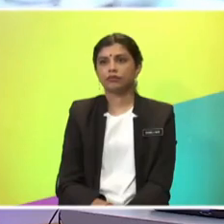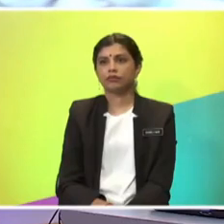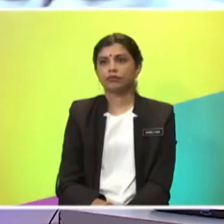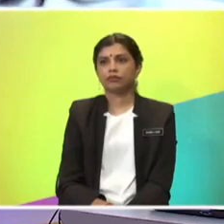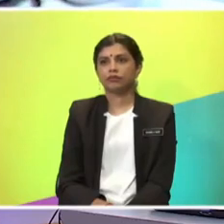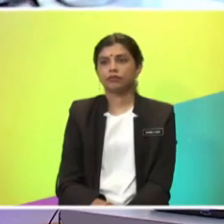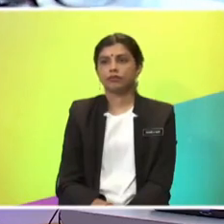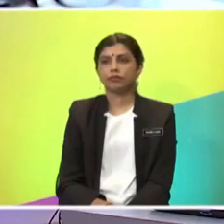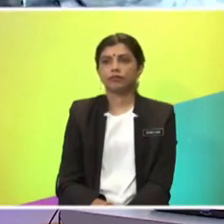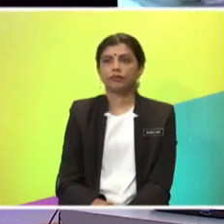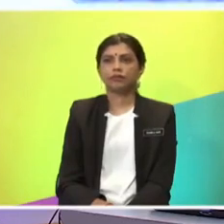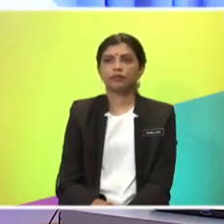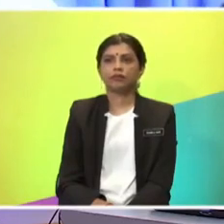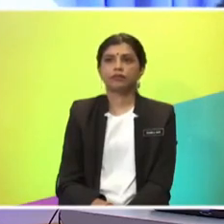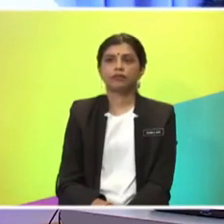.56235. Okey.